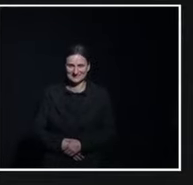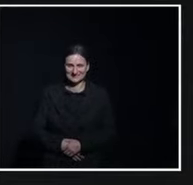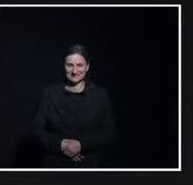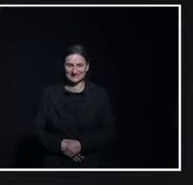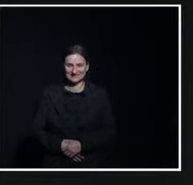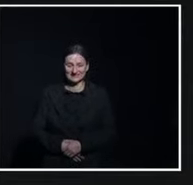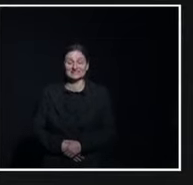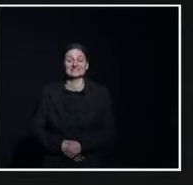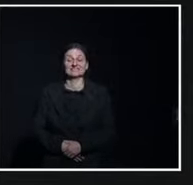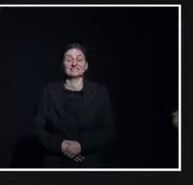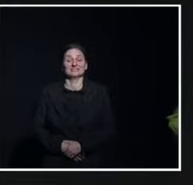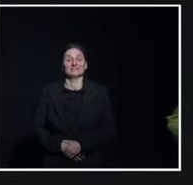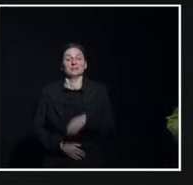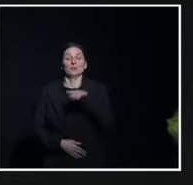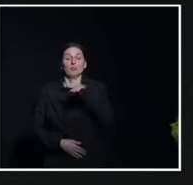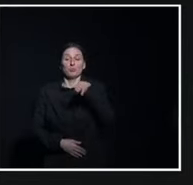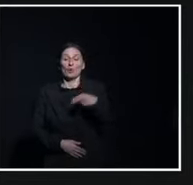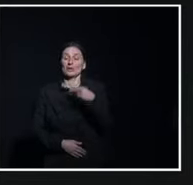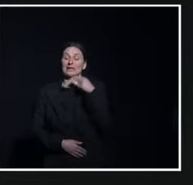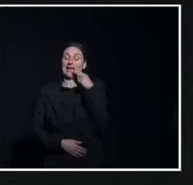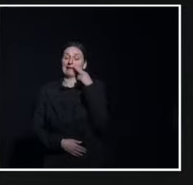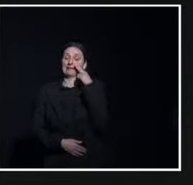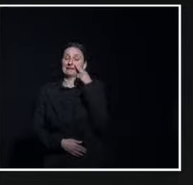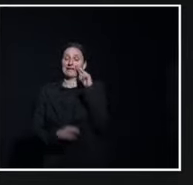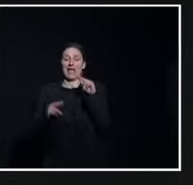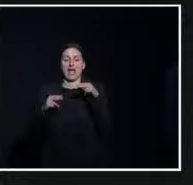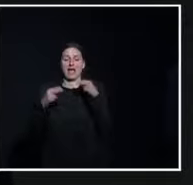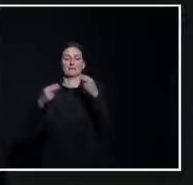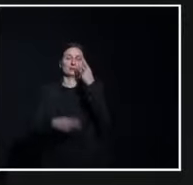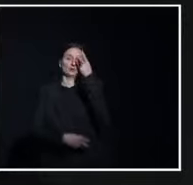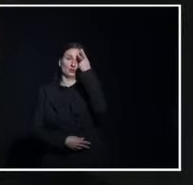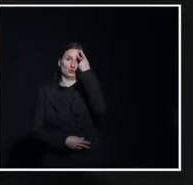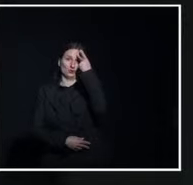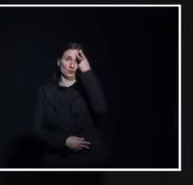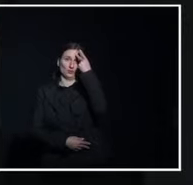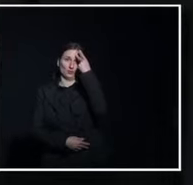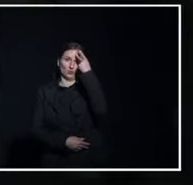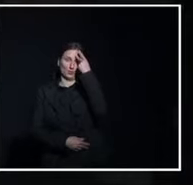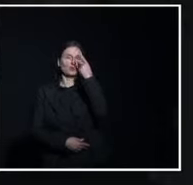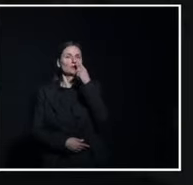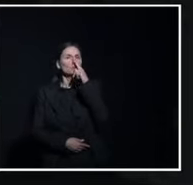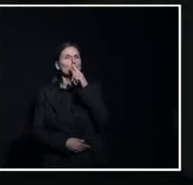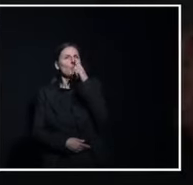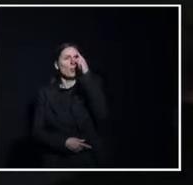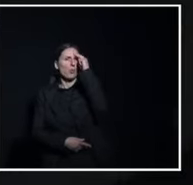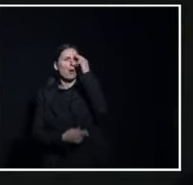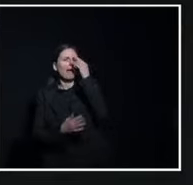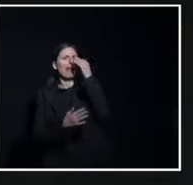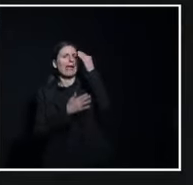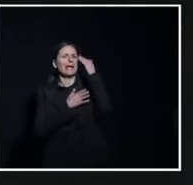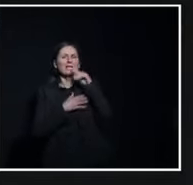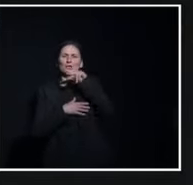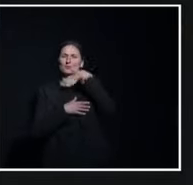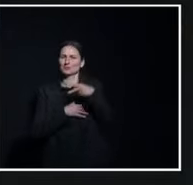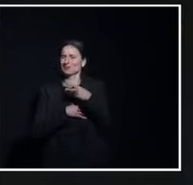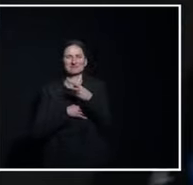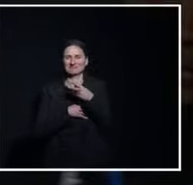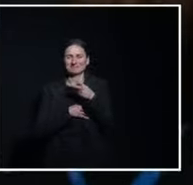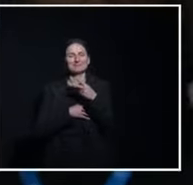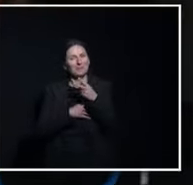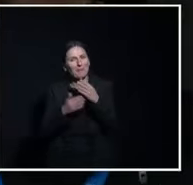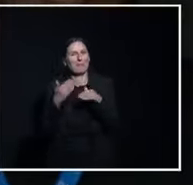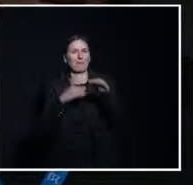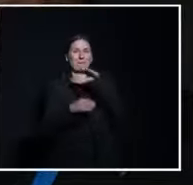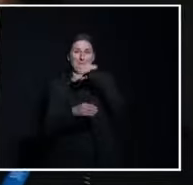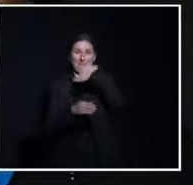Das Projekt Die Rückkehr der Namen ist mehr als ein Erinnerungsprojekt. Es steht auch